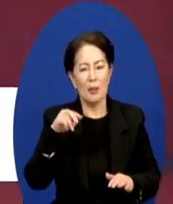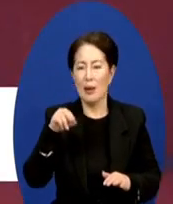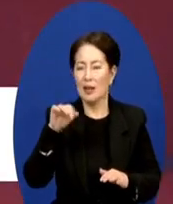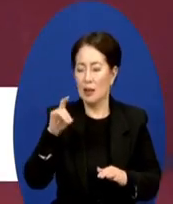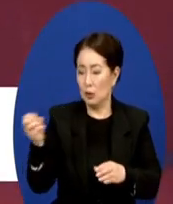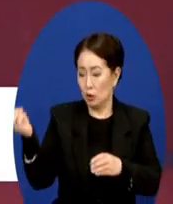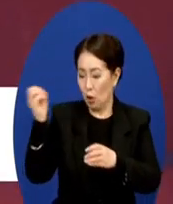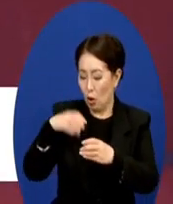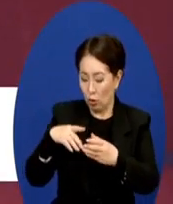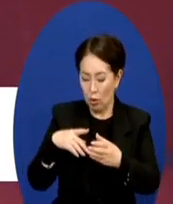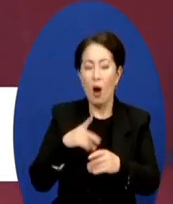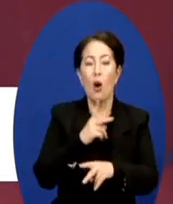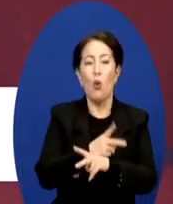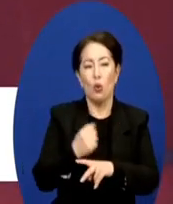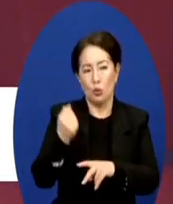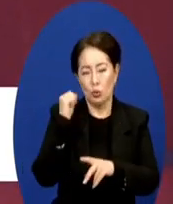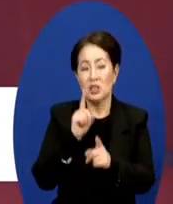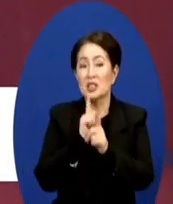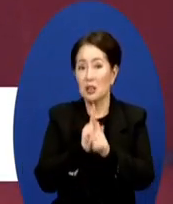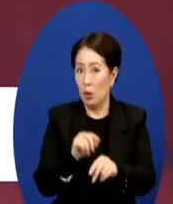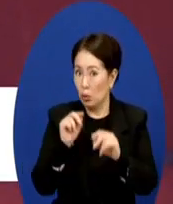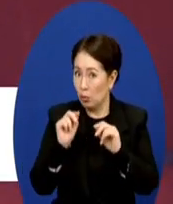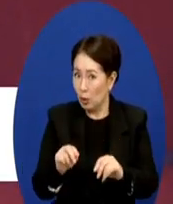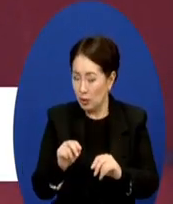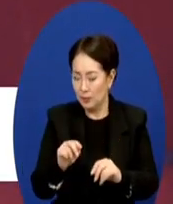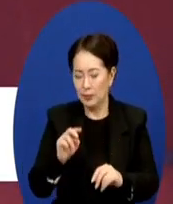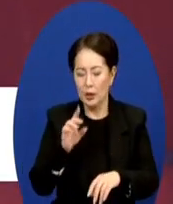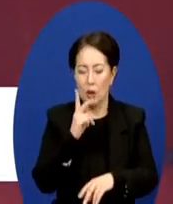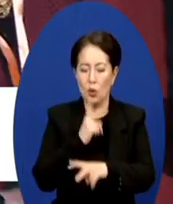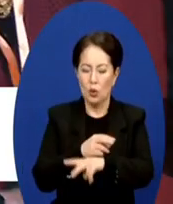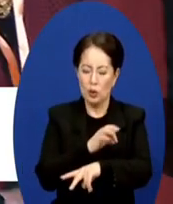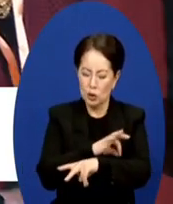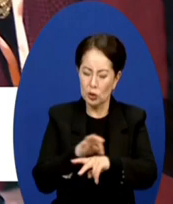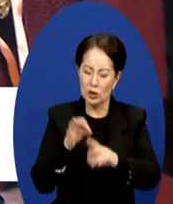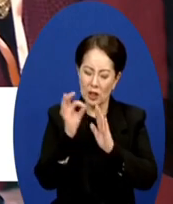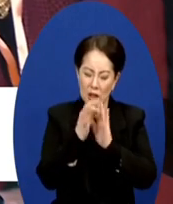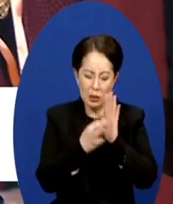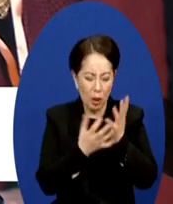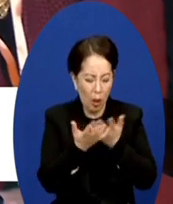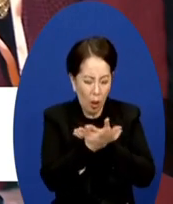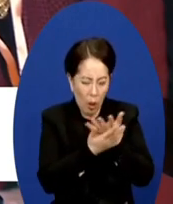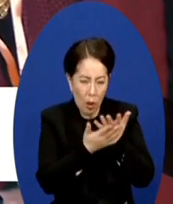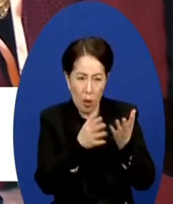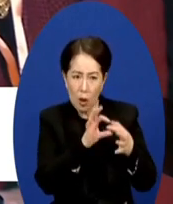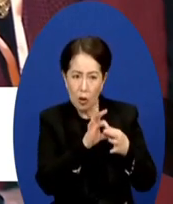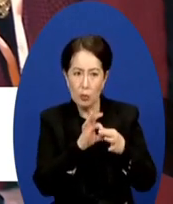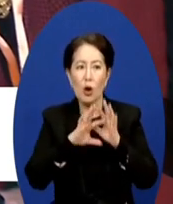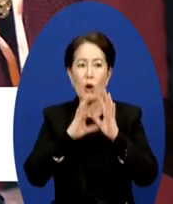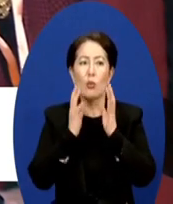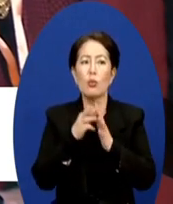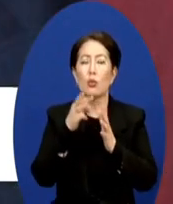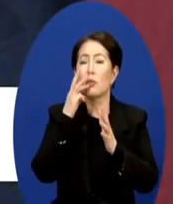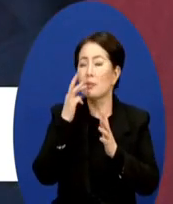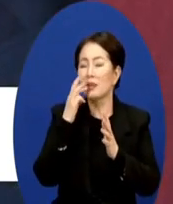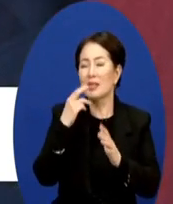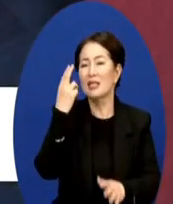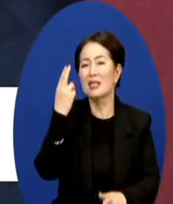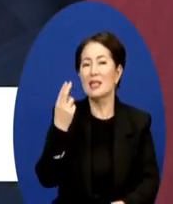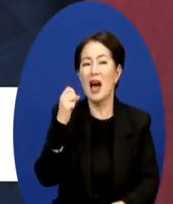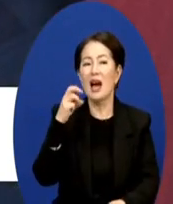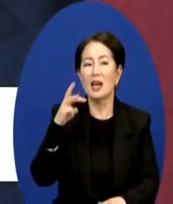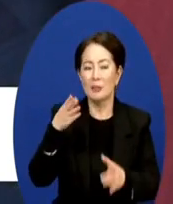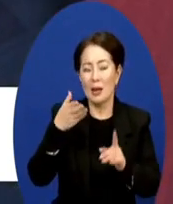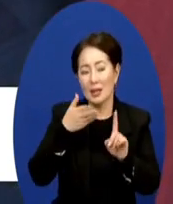нөхцөл хүчин төгөлдөр үйлчилж эхэлнэ. За бас хуулийн төслийн хилцүүлгийн явцтай холбогдох бүхэл мэдээллийг цахимаар